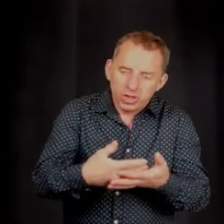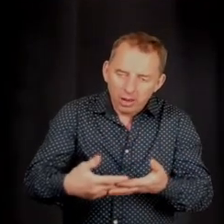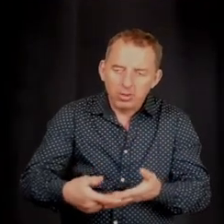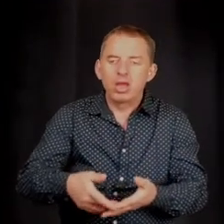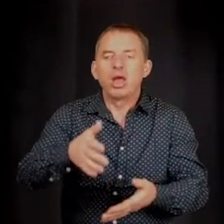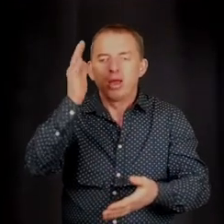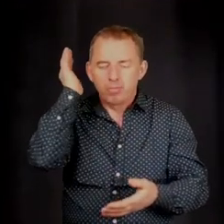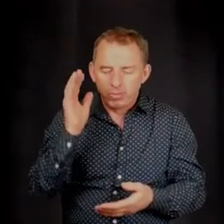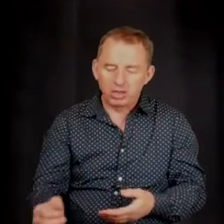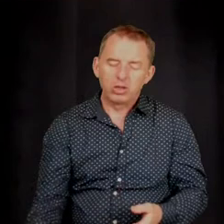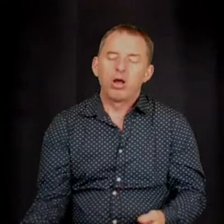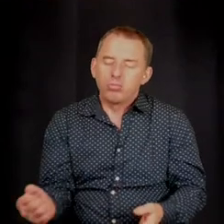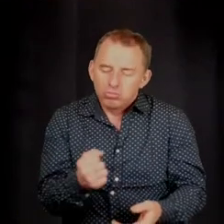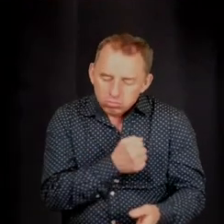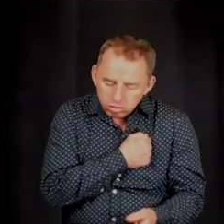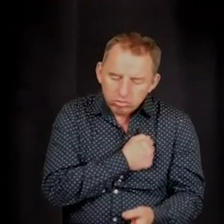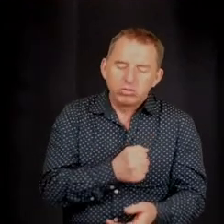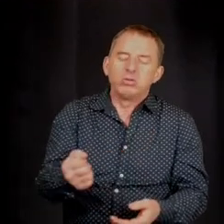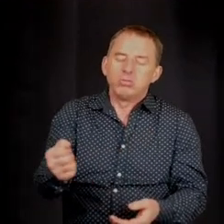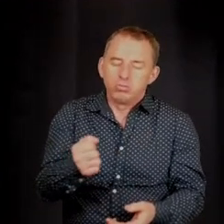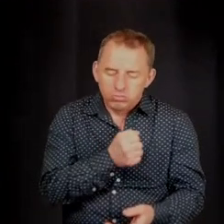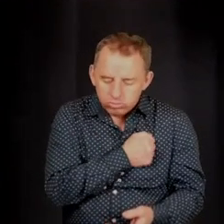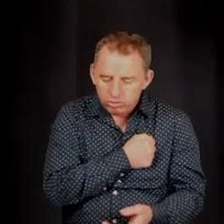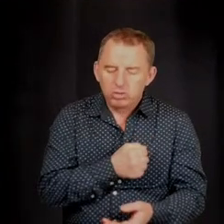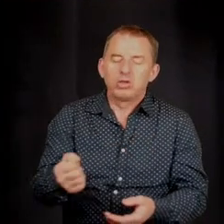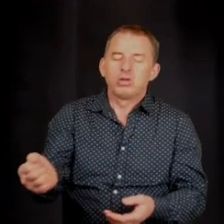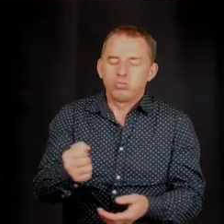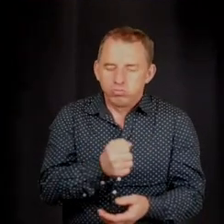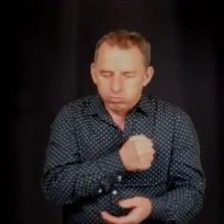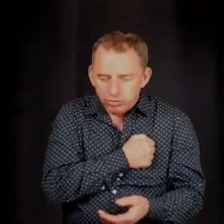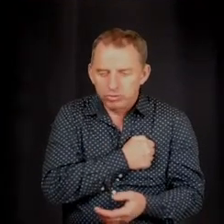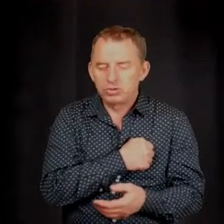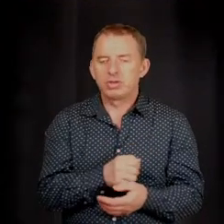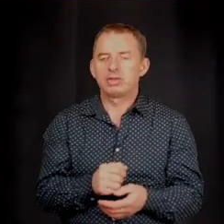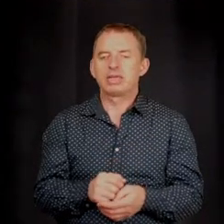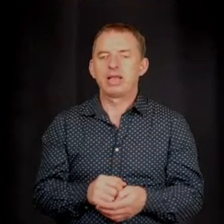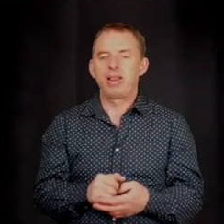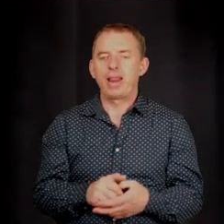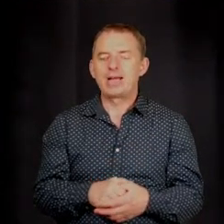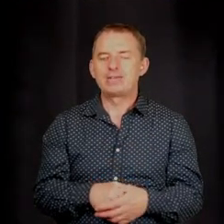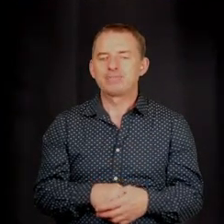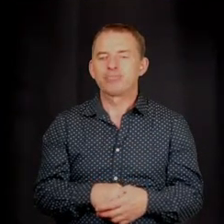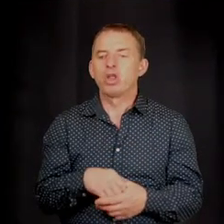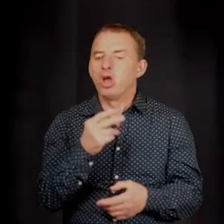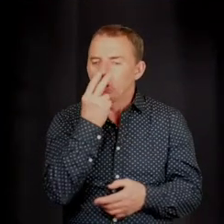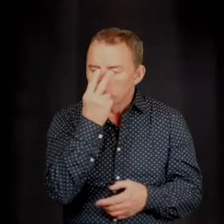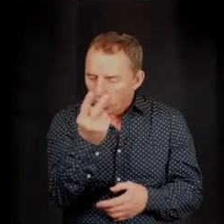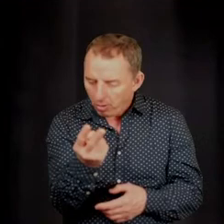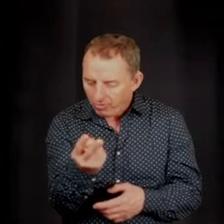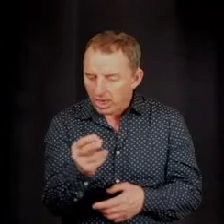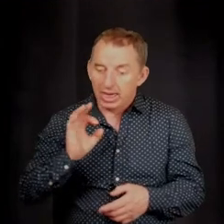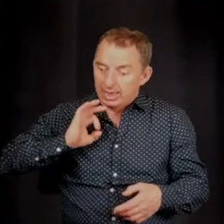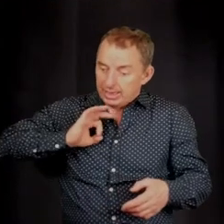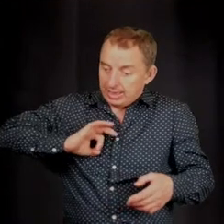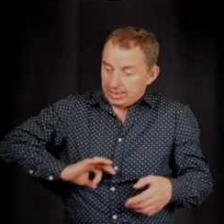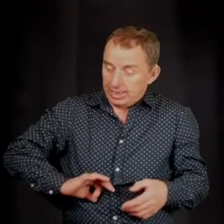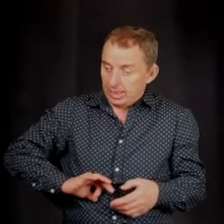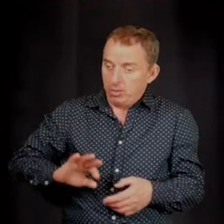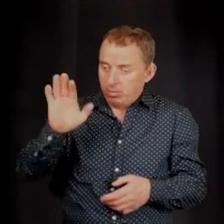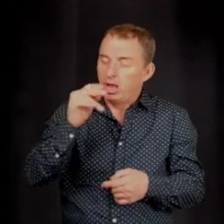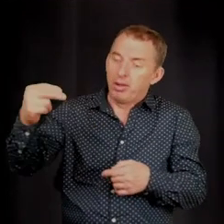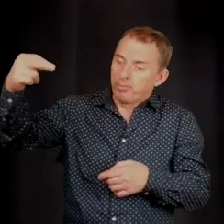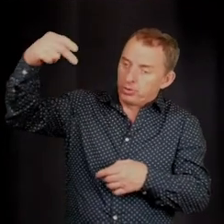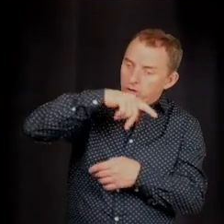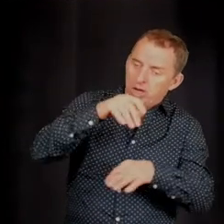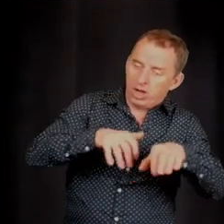bić się w piersi. They will see the Son of Man coming on the clouds of heaven and with power and glory. Zobaczą bowiem Syna Człowieczego